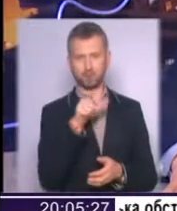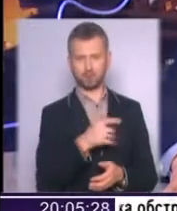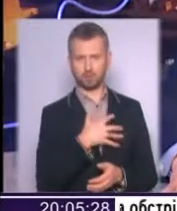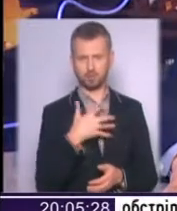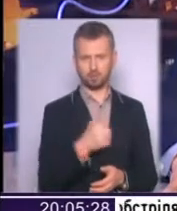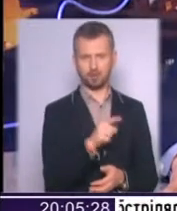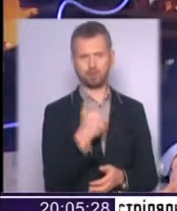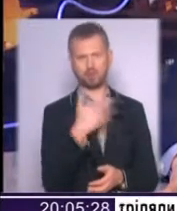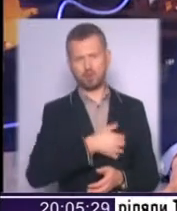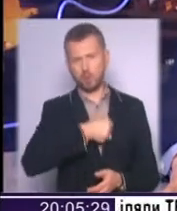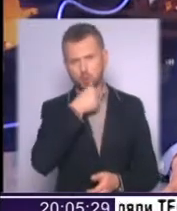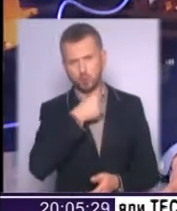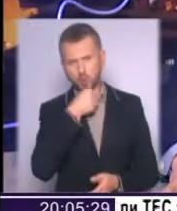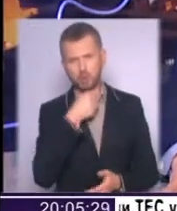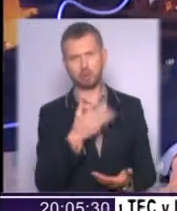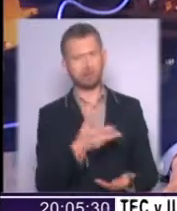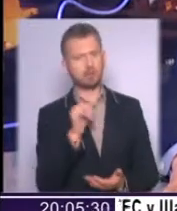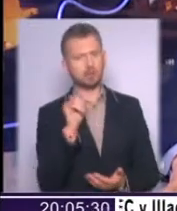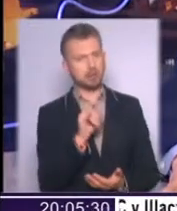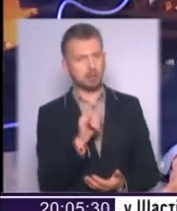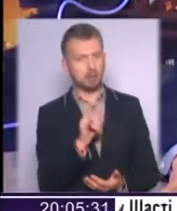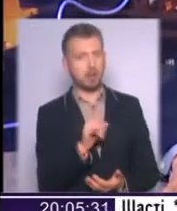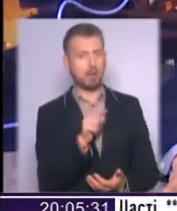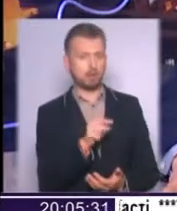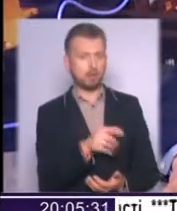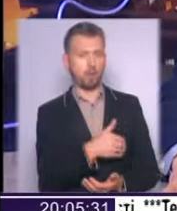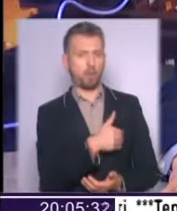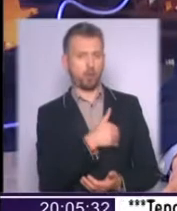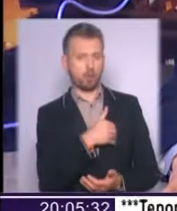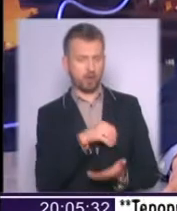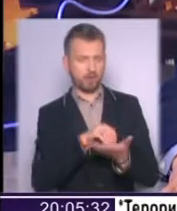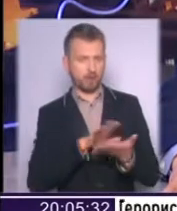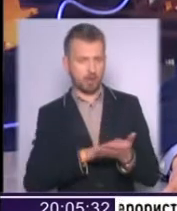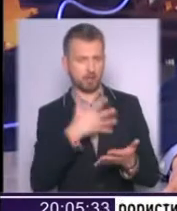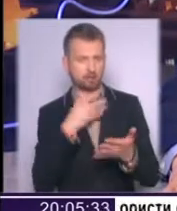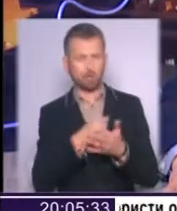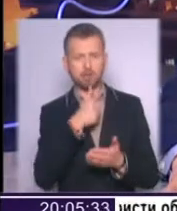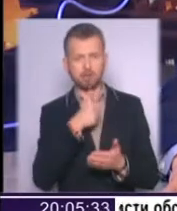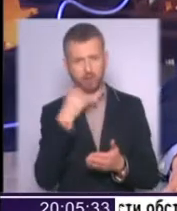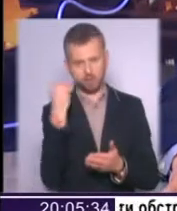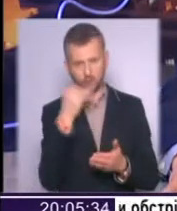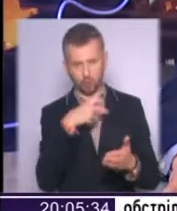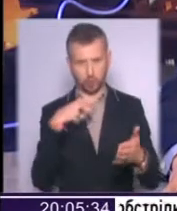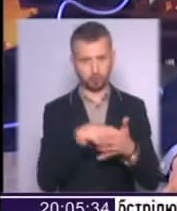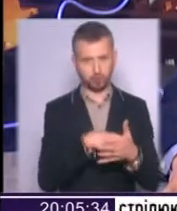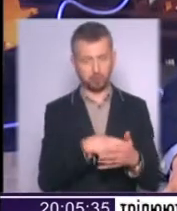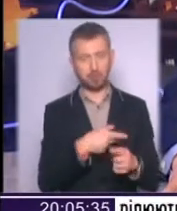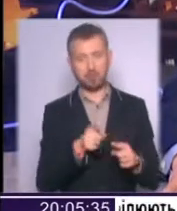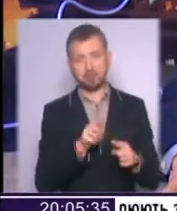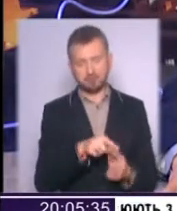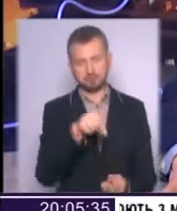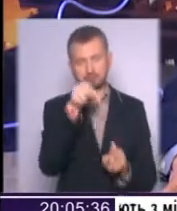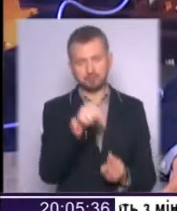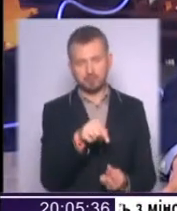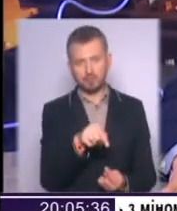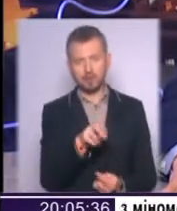вже в віці, він вже в віці. І, звичайно, йому б хотілося вписати своє ім'я в історію. І це було б специфічно і характерно, якщо таке